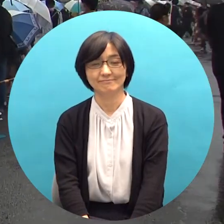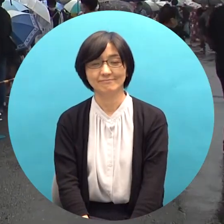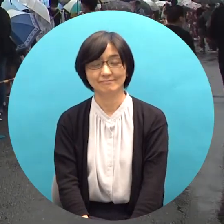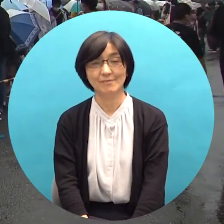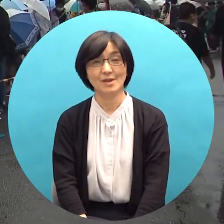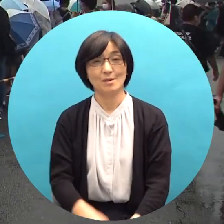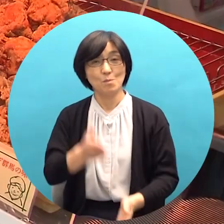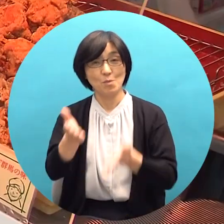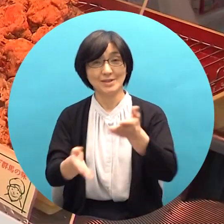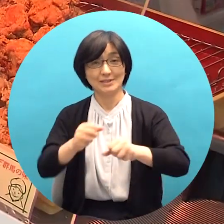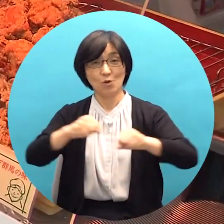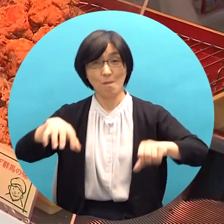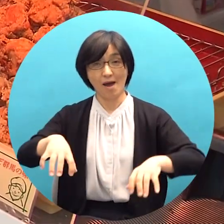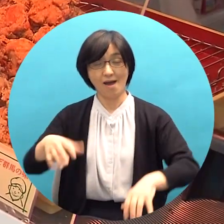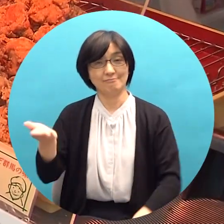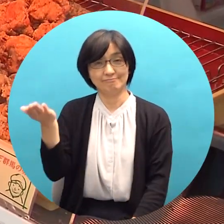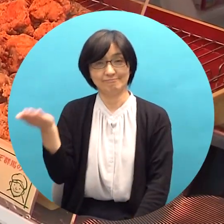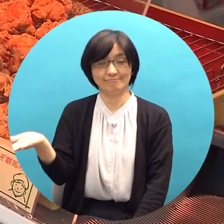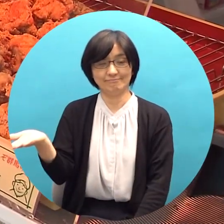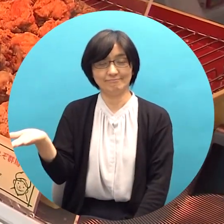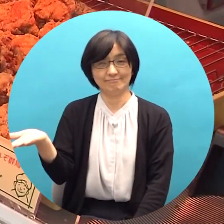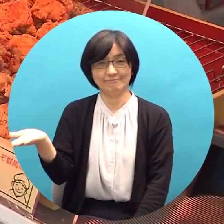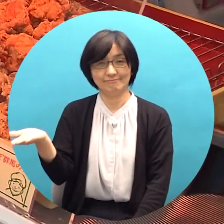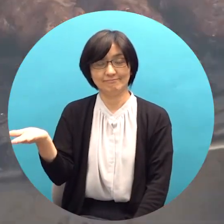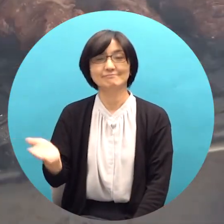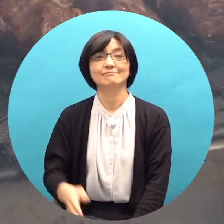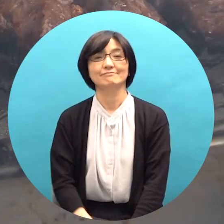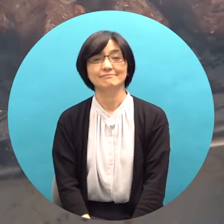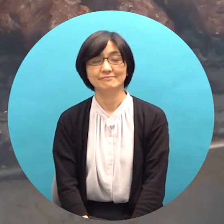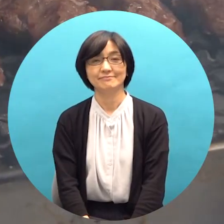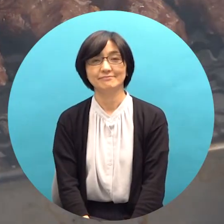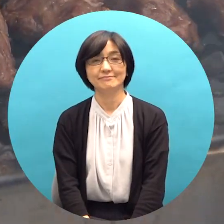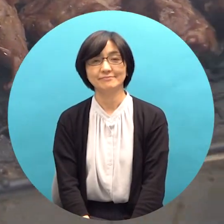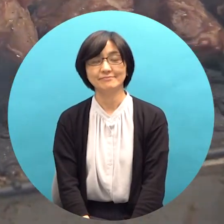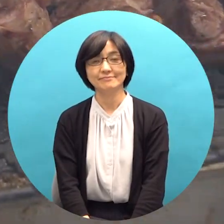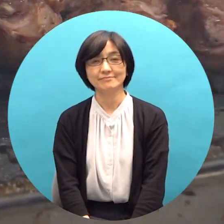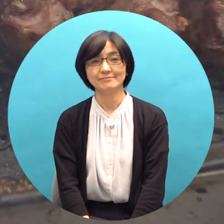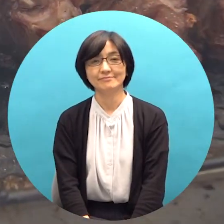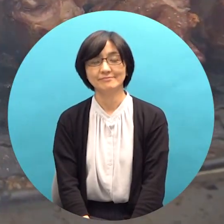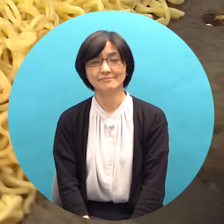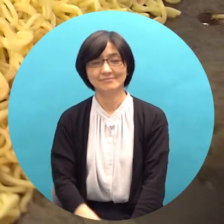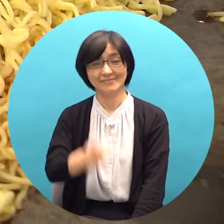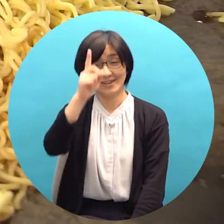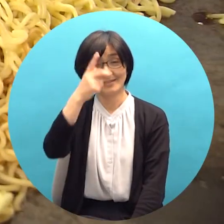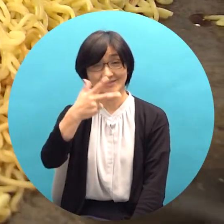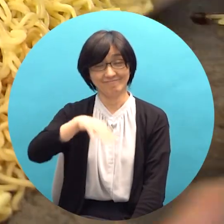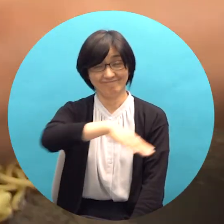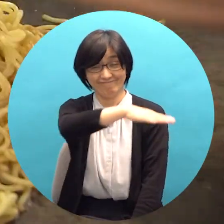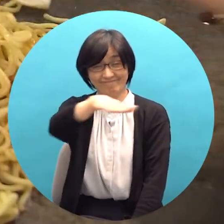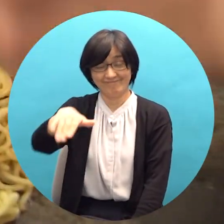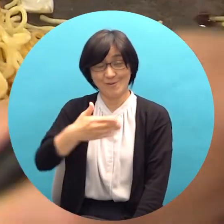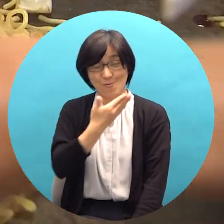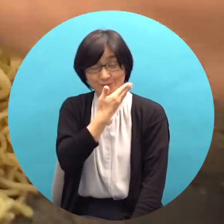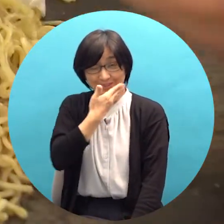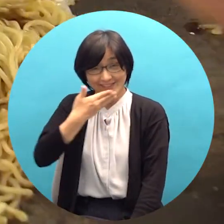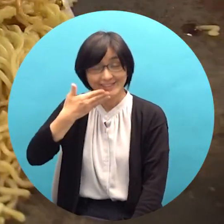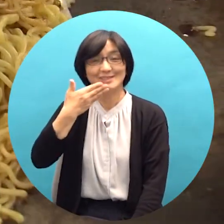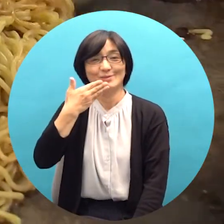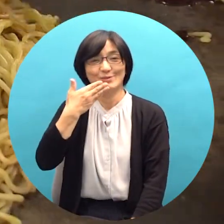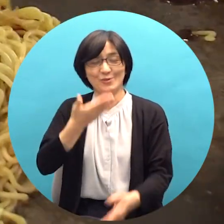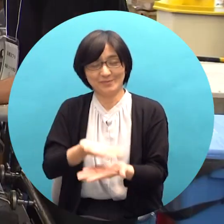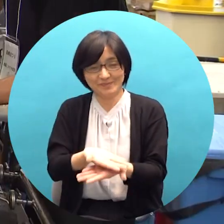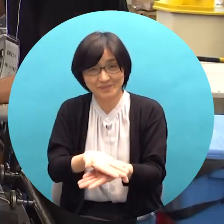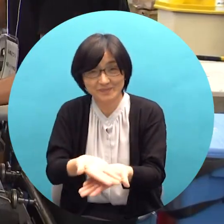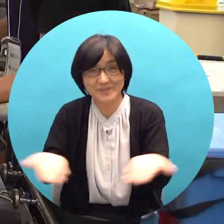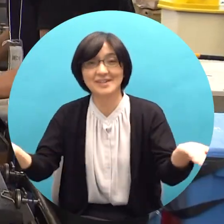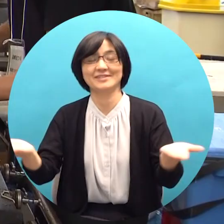てなし広場では開運高崎食堂2023夏ということで、高崎のうまいもの、こちらを盛大に勢